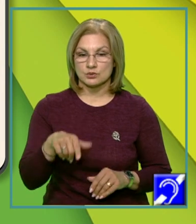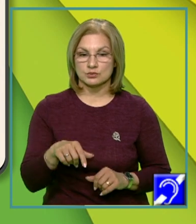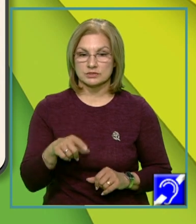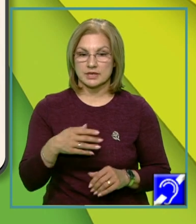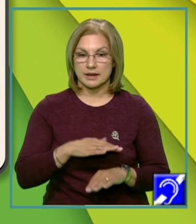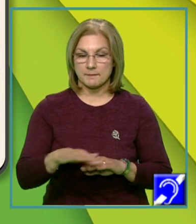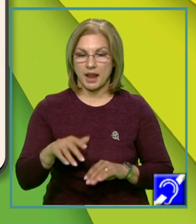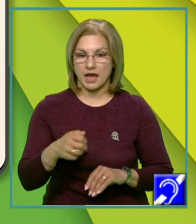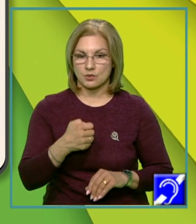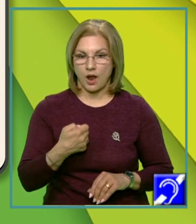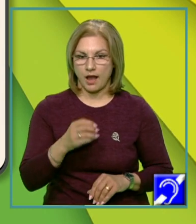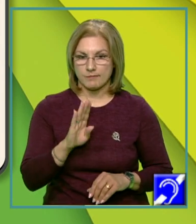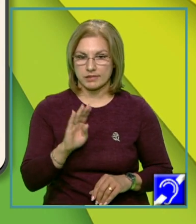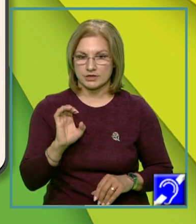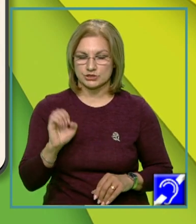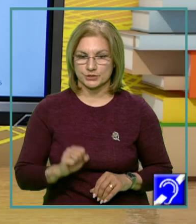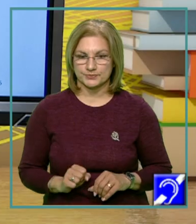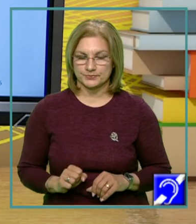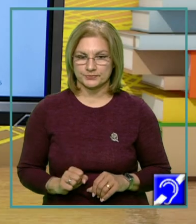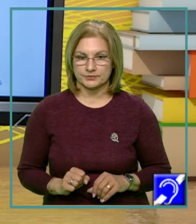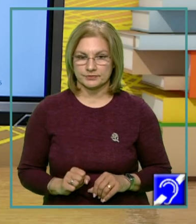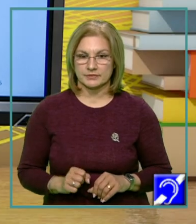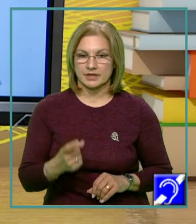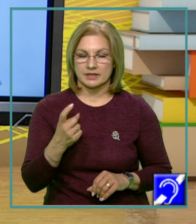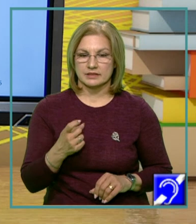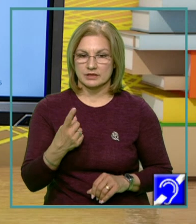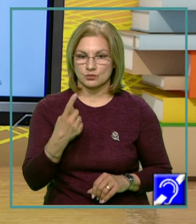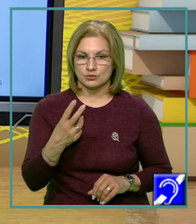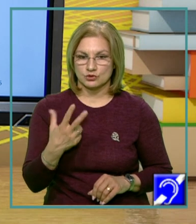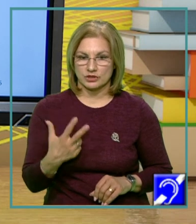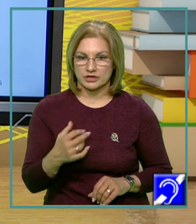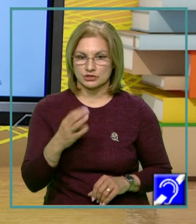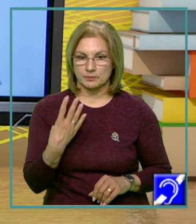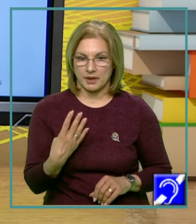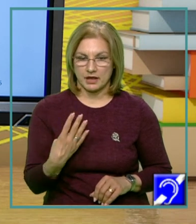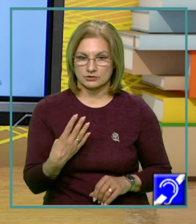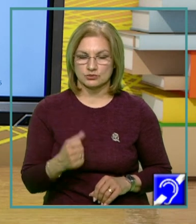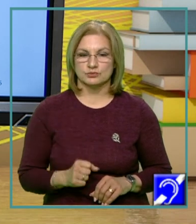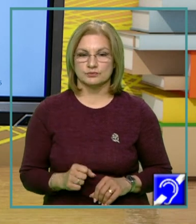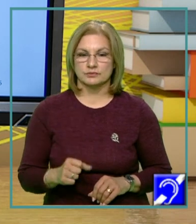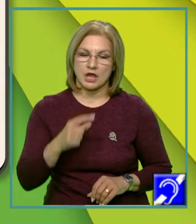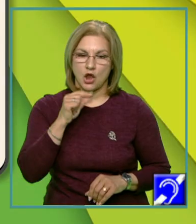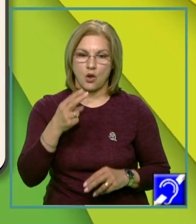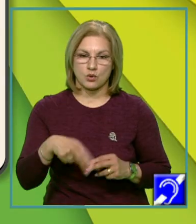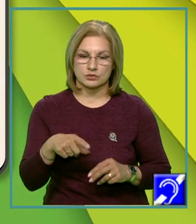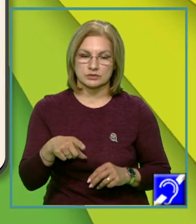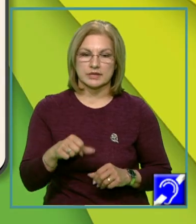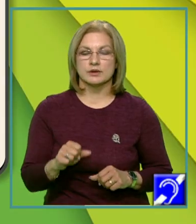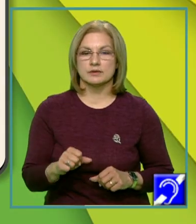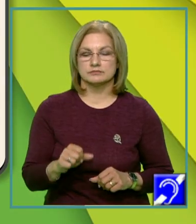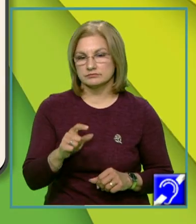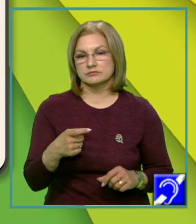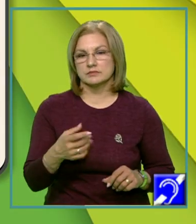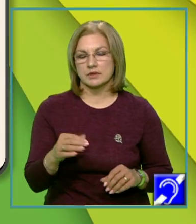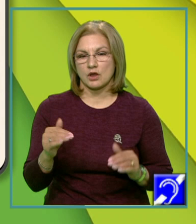planul a b c din 1 2 3 și 4 concluzionăm conform teoremei